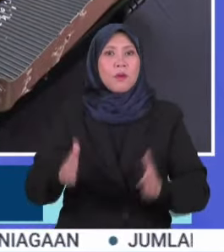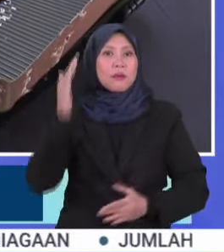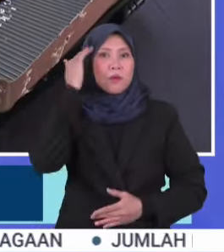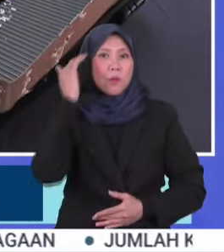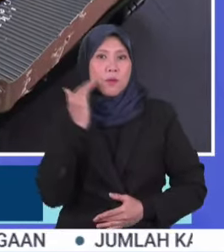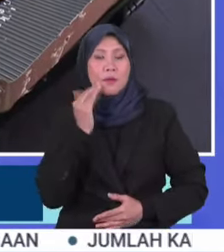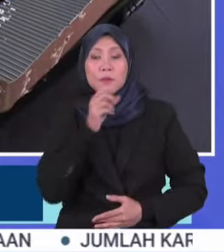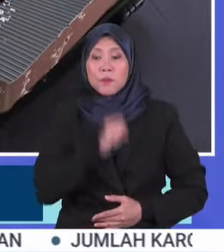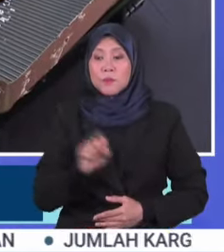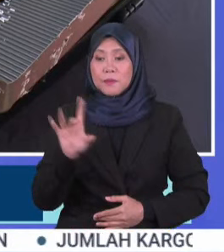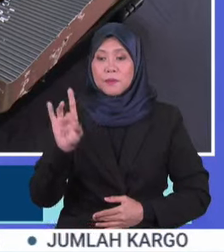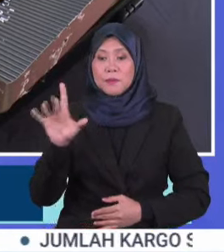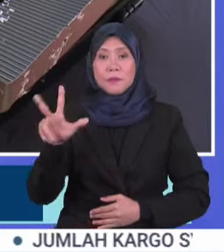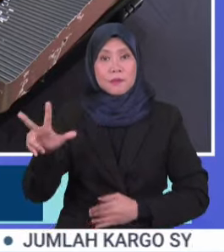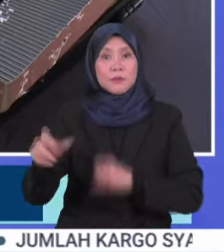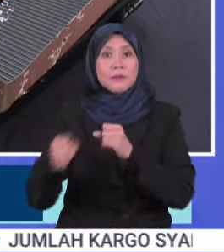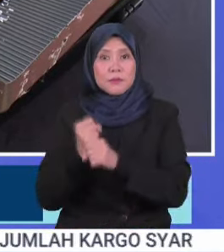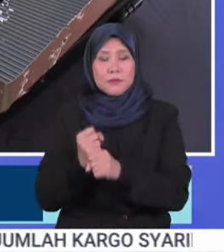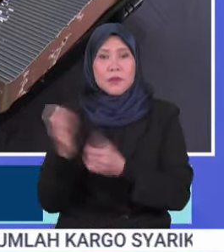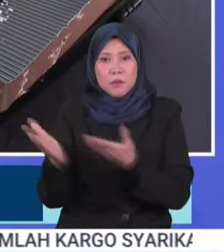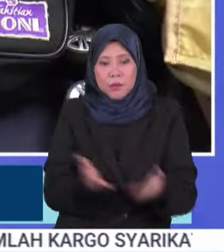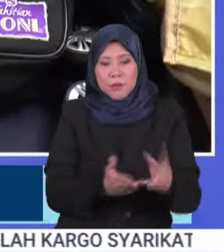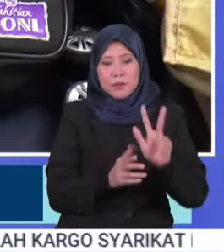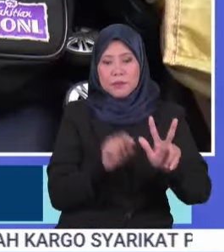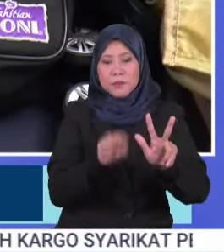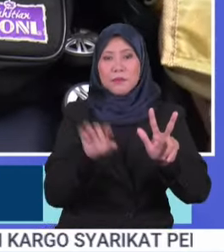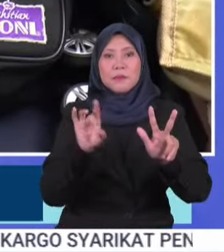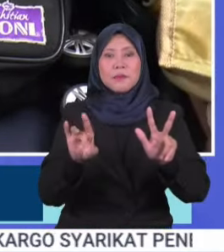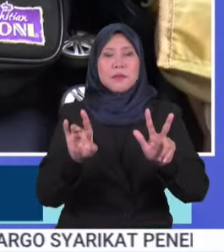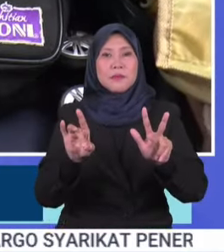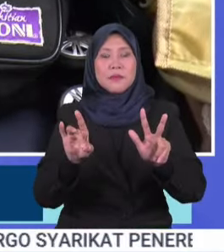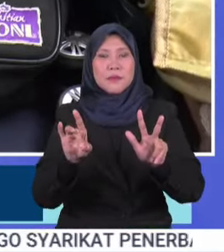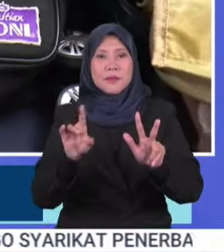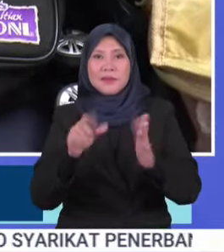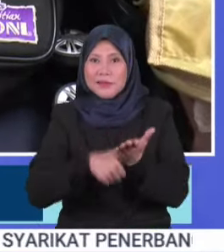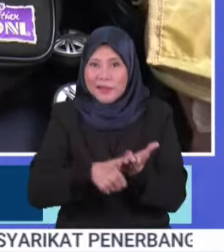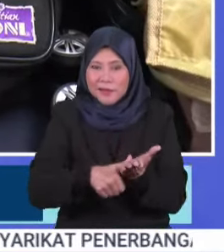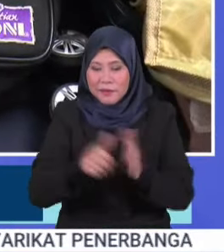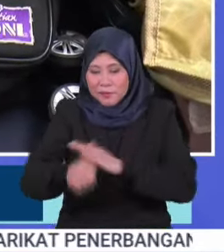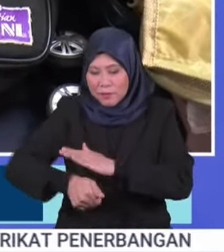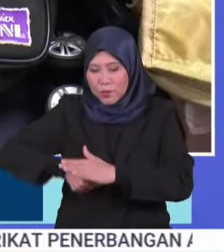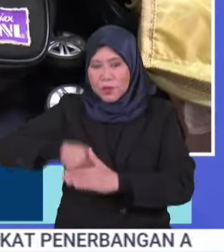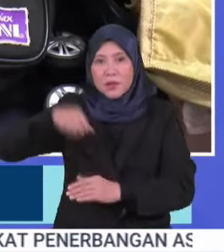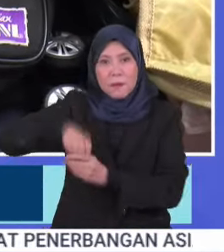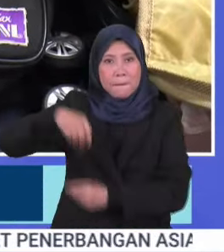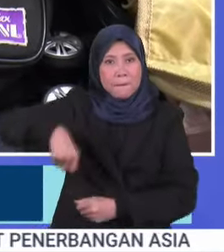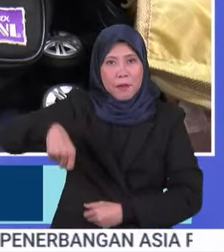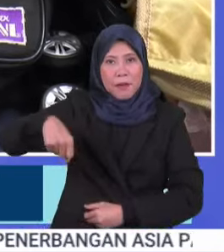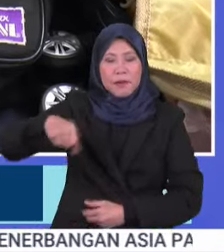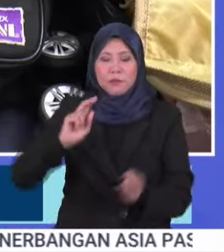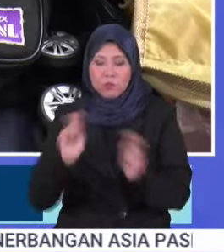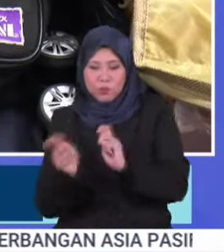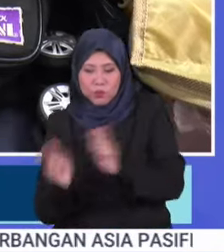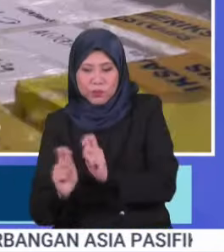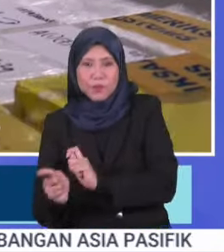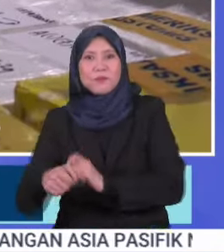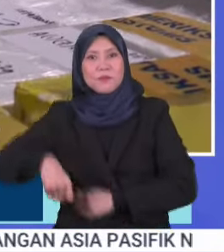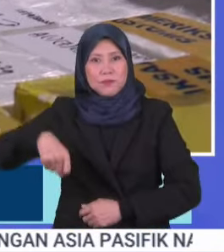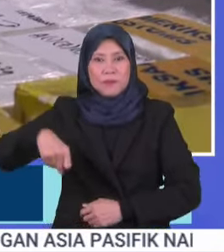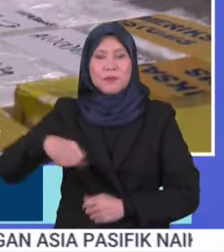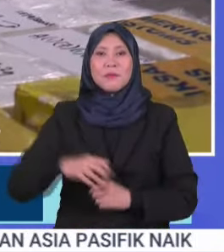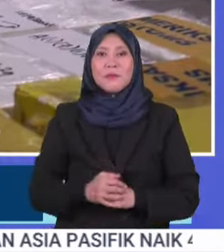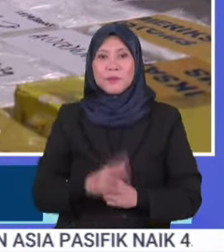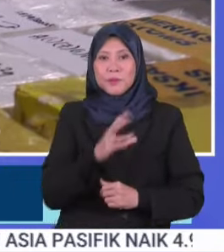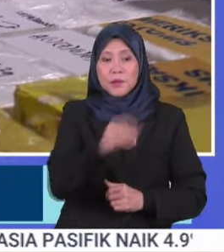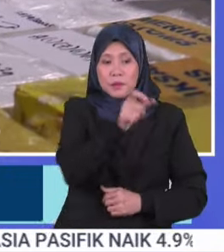berusia 83 tahun. Suspek membawa 3.85 kilogram kokain disembunyikan di dalam bagasi yang diubah suai. Manakala